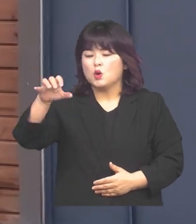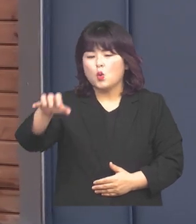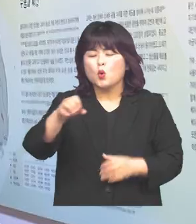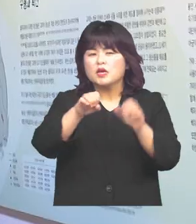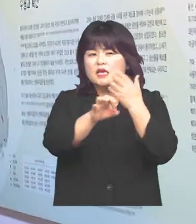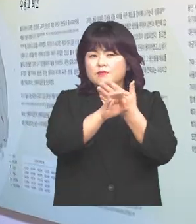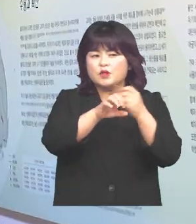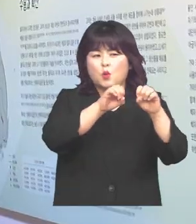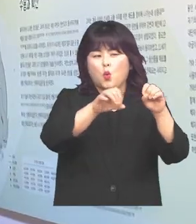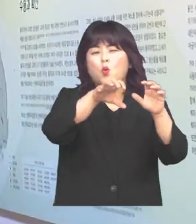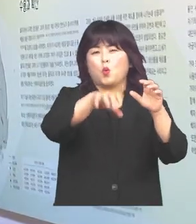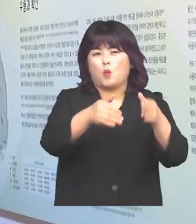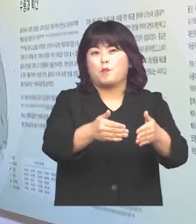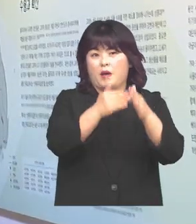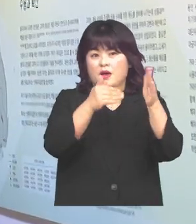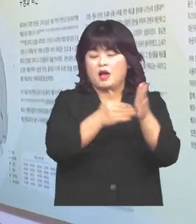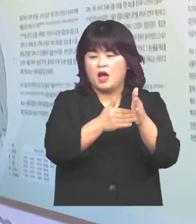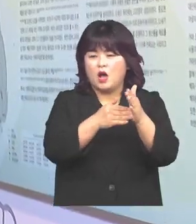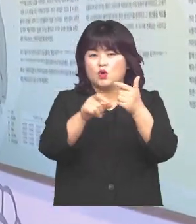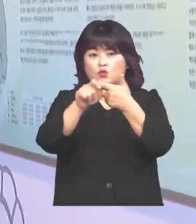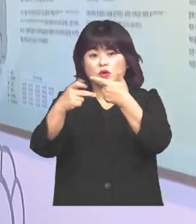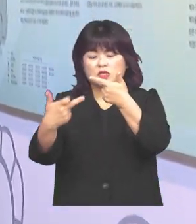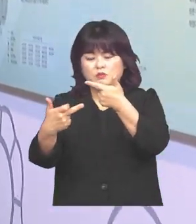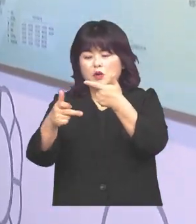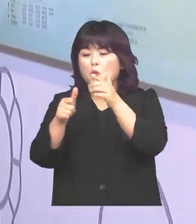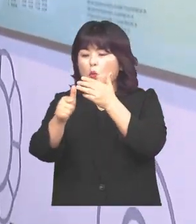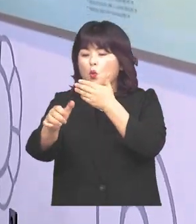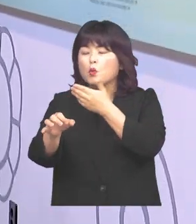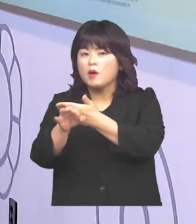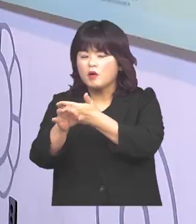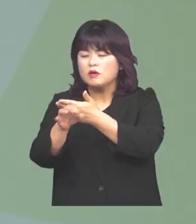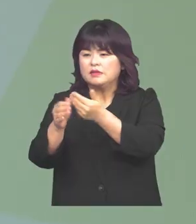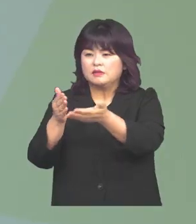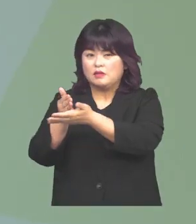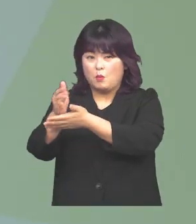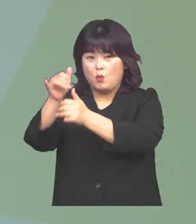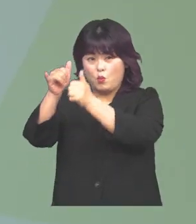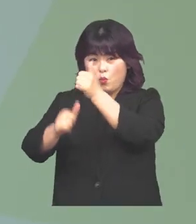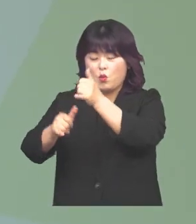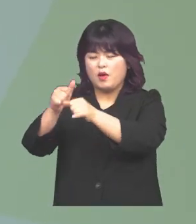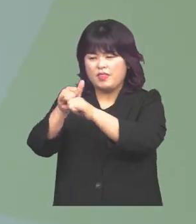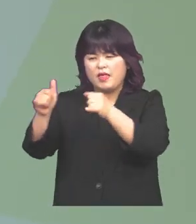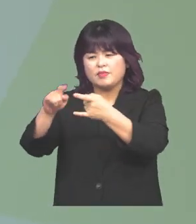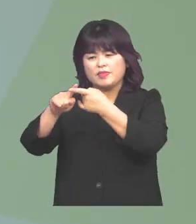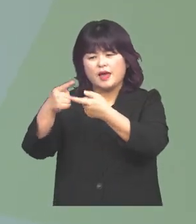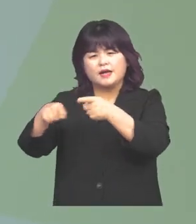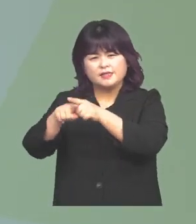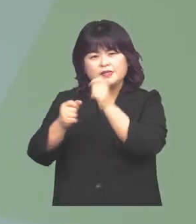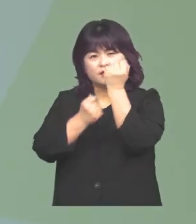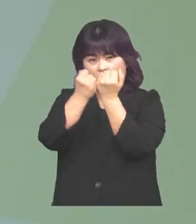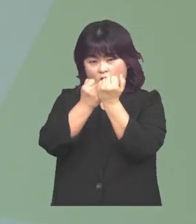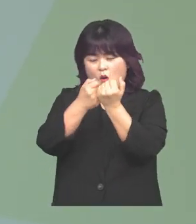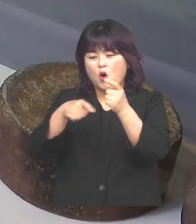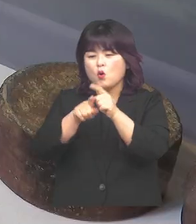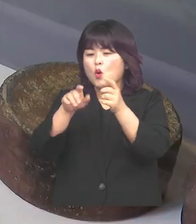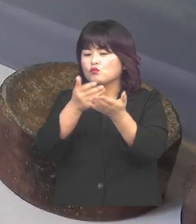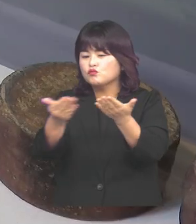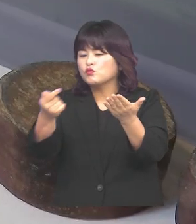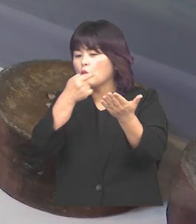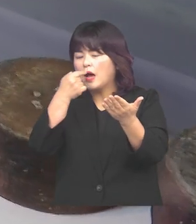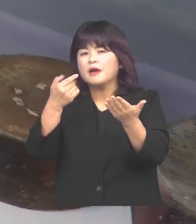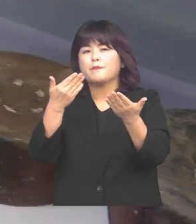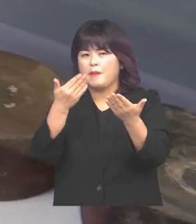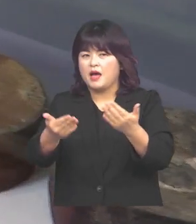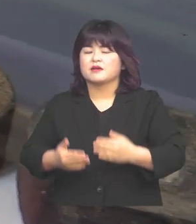임시 홍보관을 마련했으며 오는 17일까지 현장을 방문하면 전문 고고학자의 해설과 함께 유적과 출토